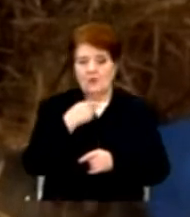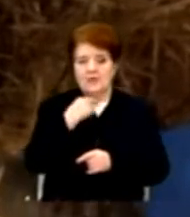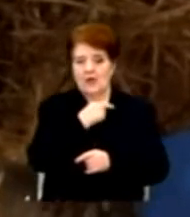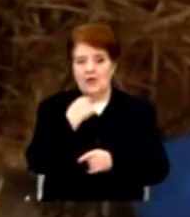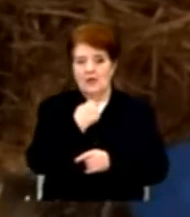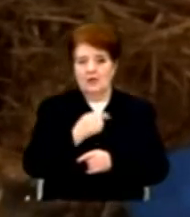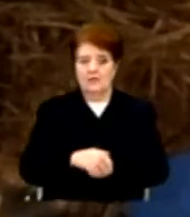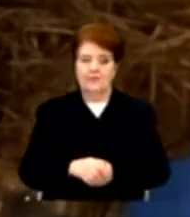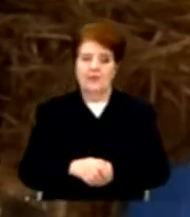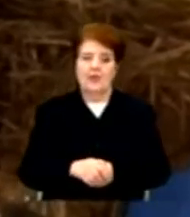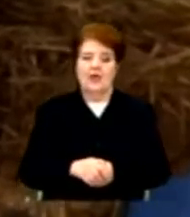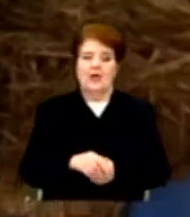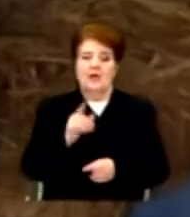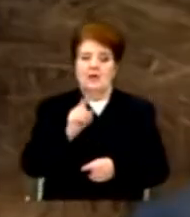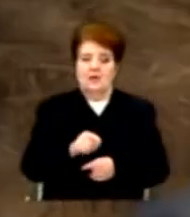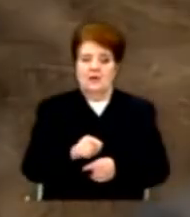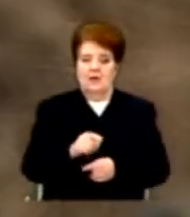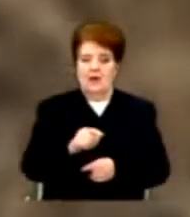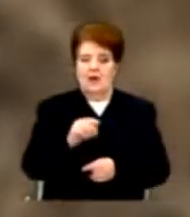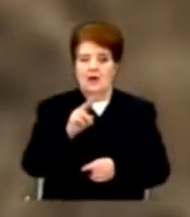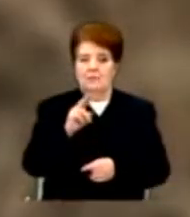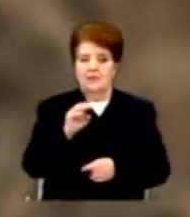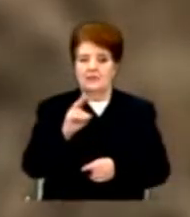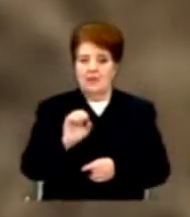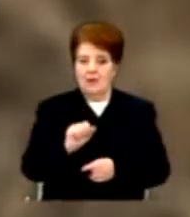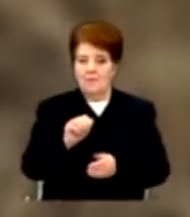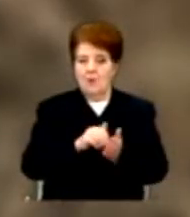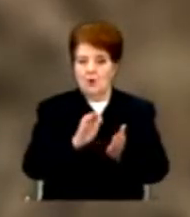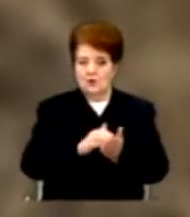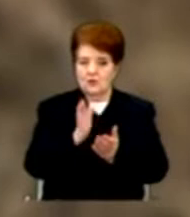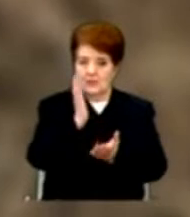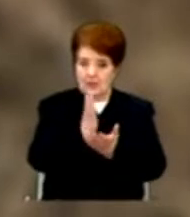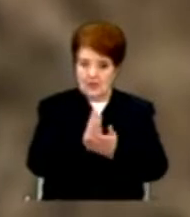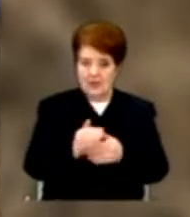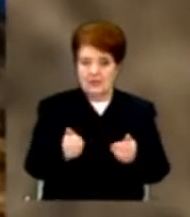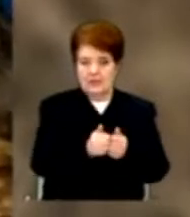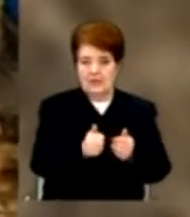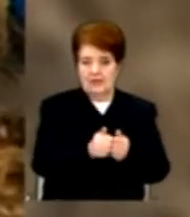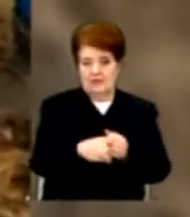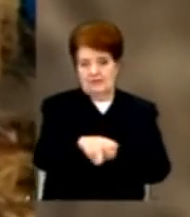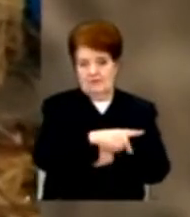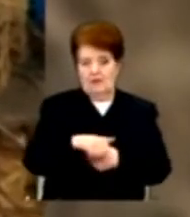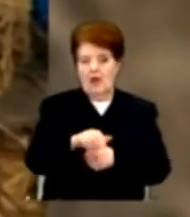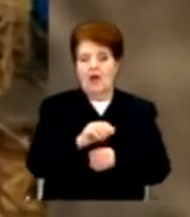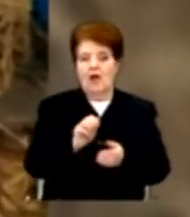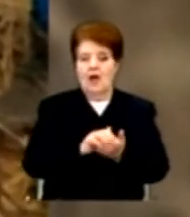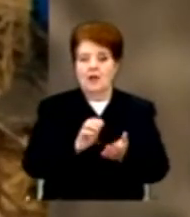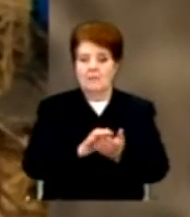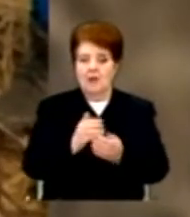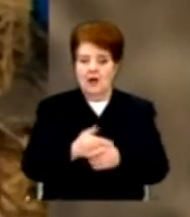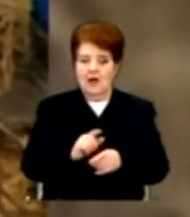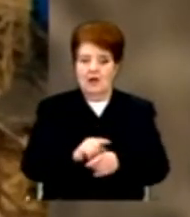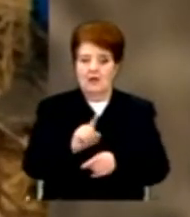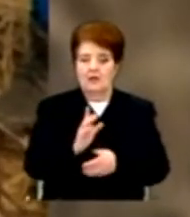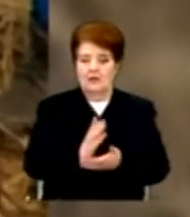animalelor prinse. Virusul peste porcine africane se transmite prin contact direct între animale sau indirect prin hrănirea cu produse ce provin de la